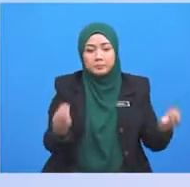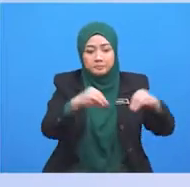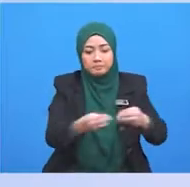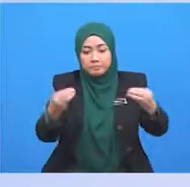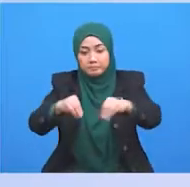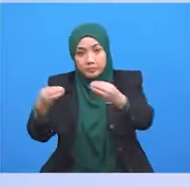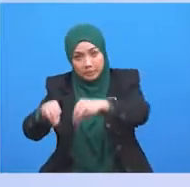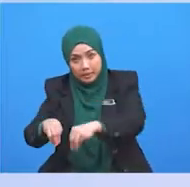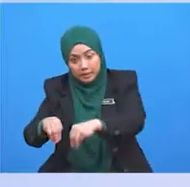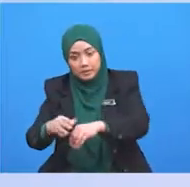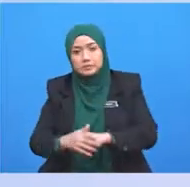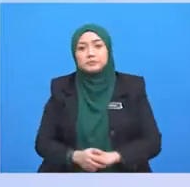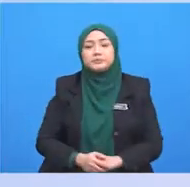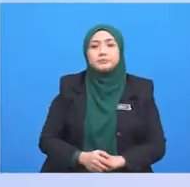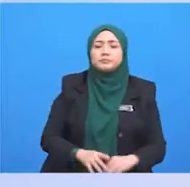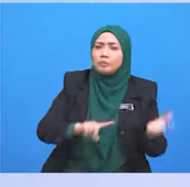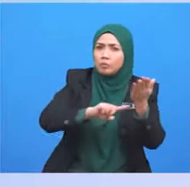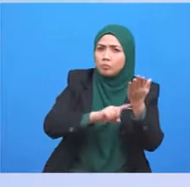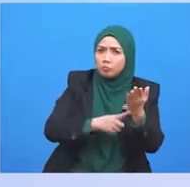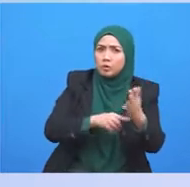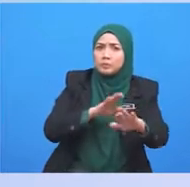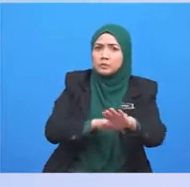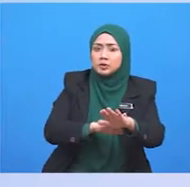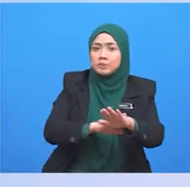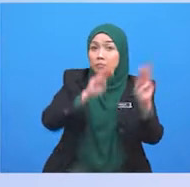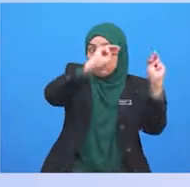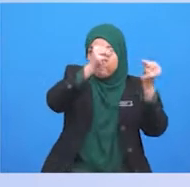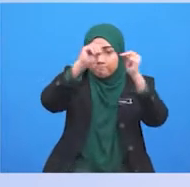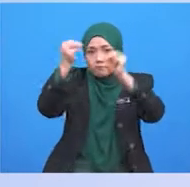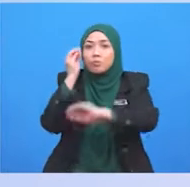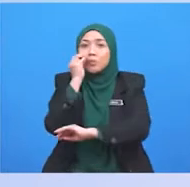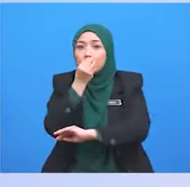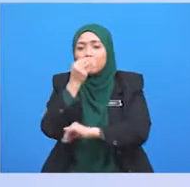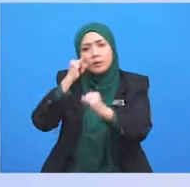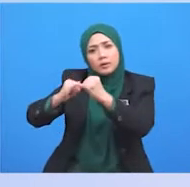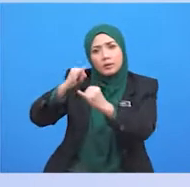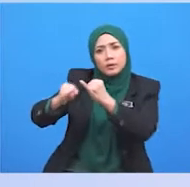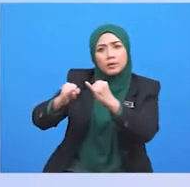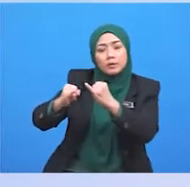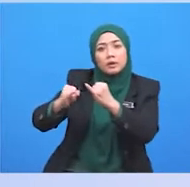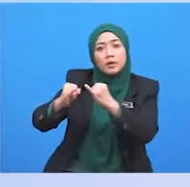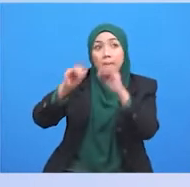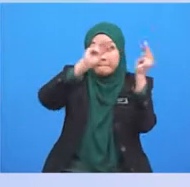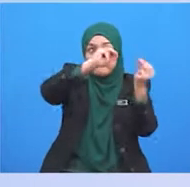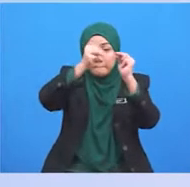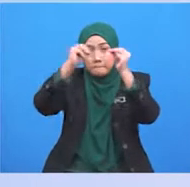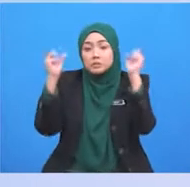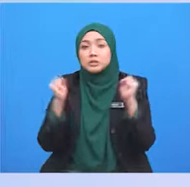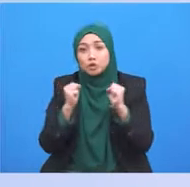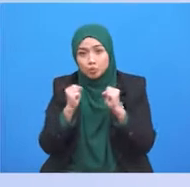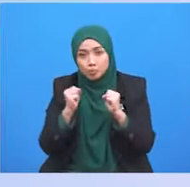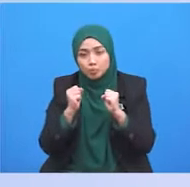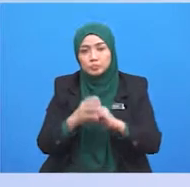Kesan pertama, kejadian empat musim ialah aktiviti pertanian. Aktiviti pertanian ini bermula pada musim